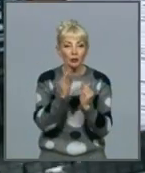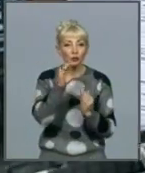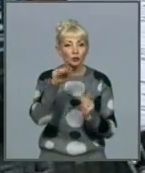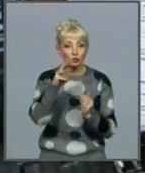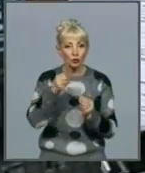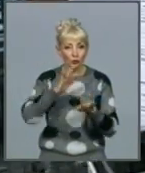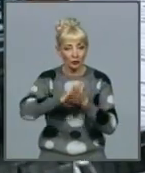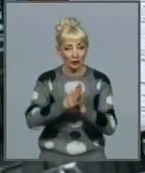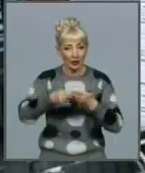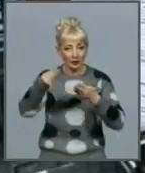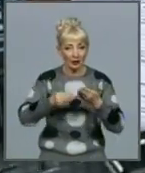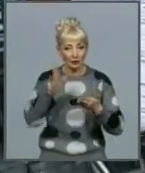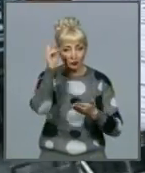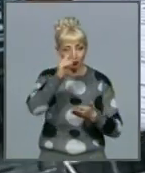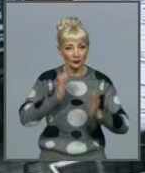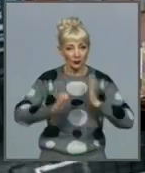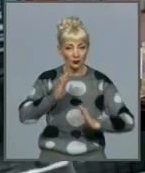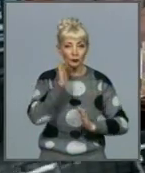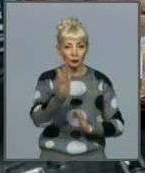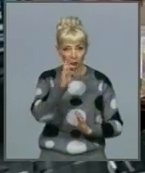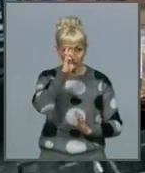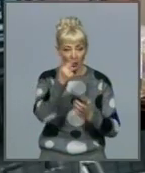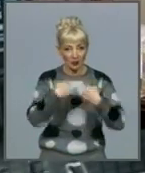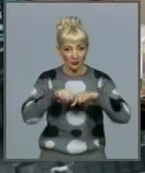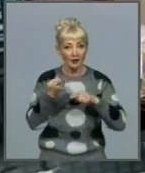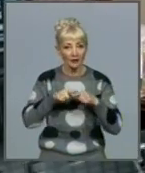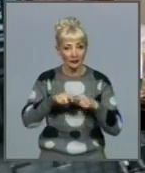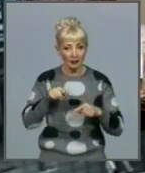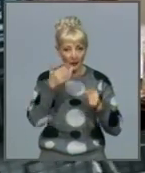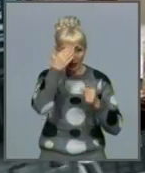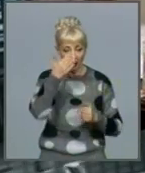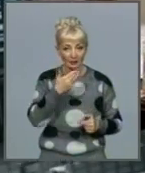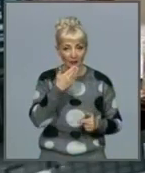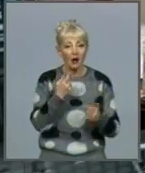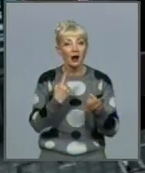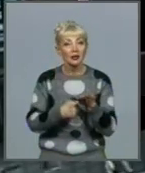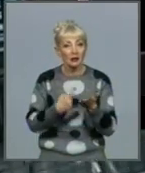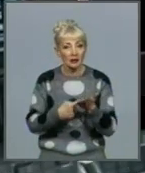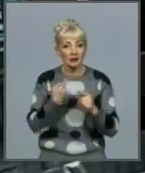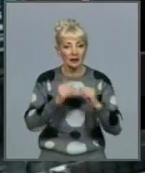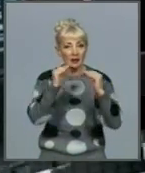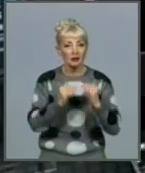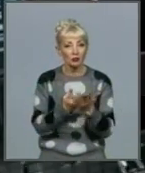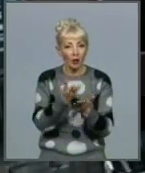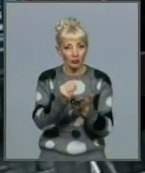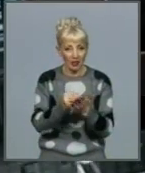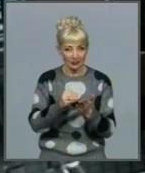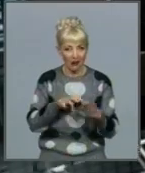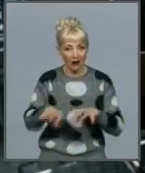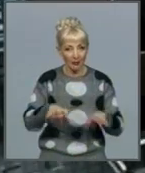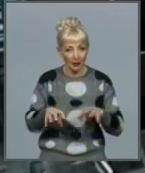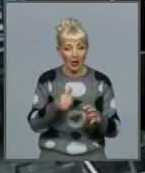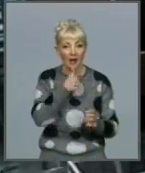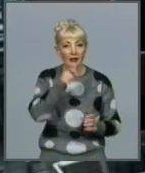закладах встановлюватиме держава з цього літа. Аргументація – через низьку оплату в університетах беруть хабарі. Експерти прогнозують, що навчатися